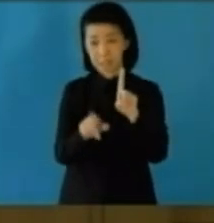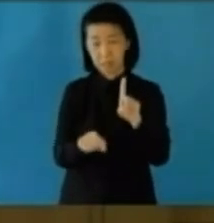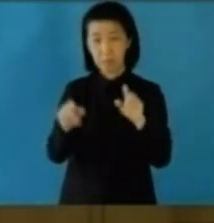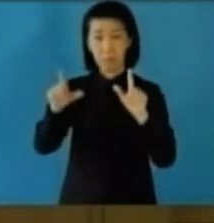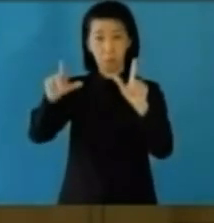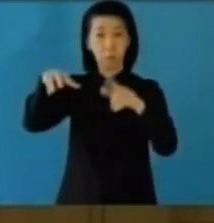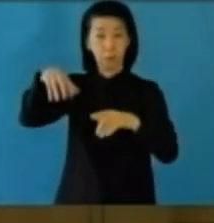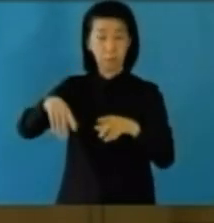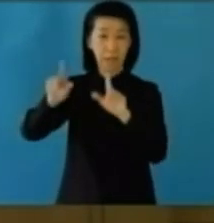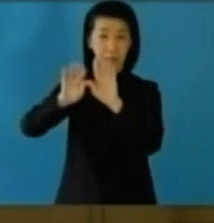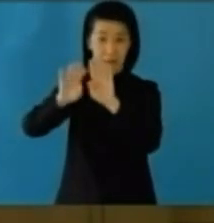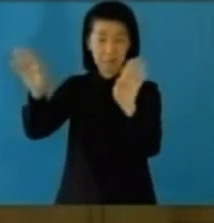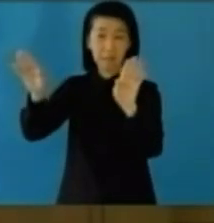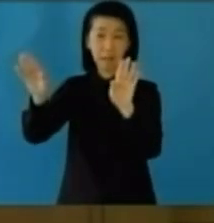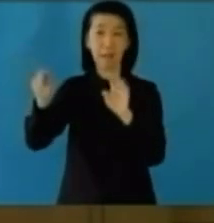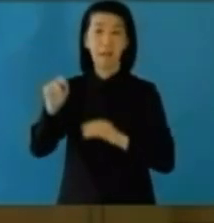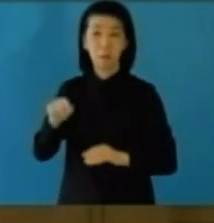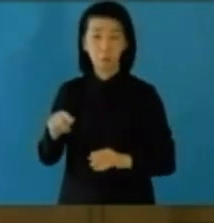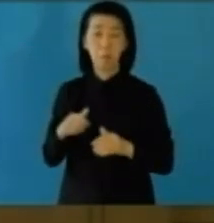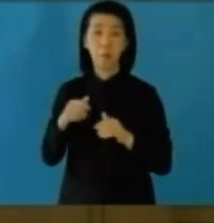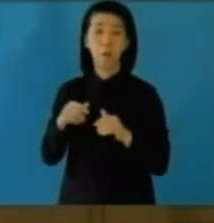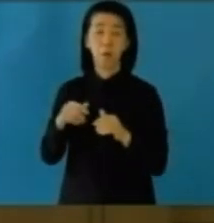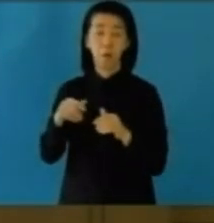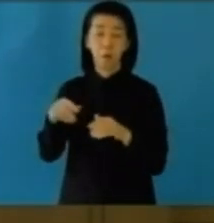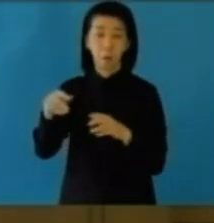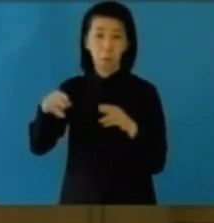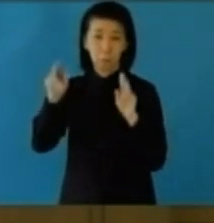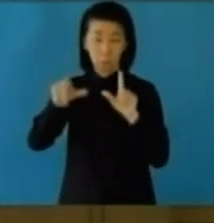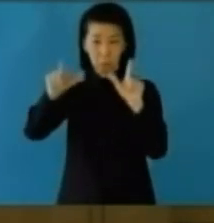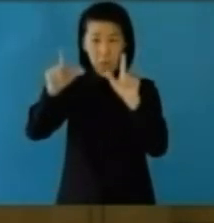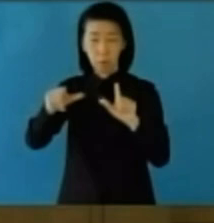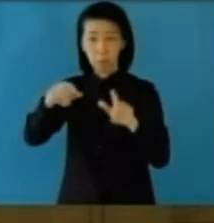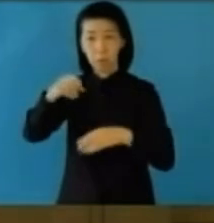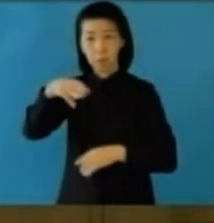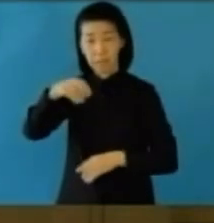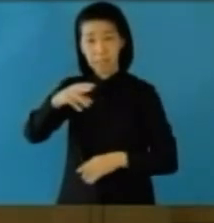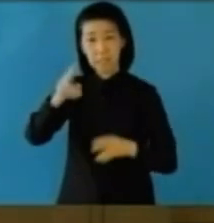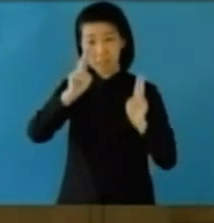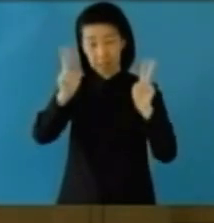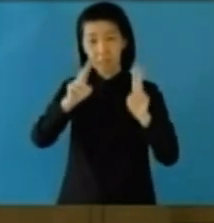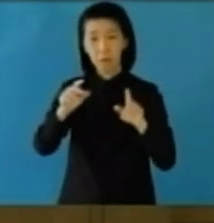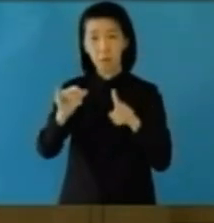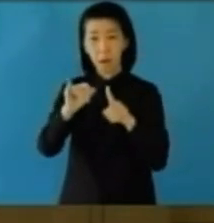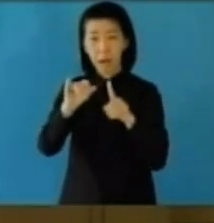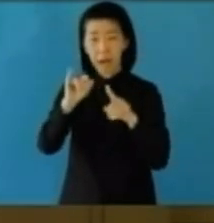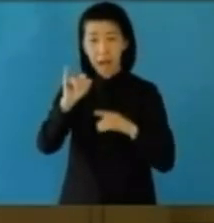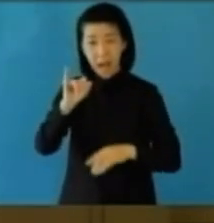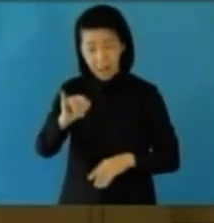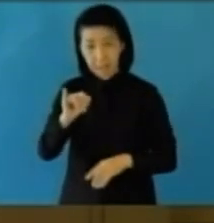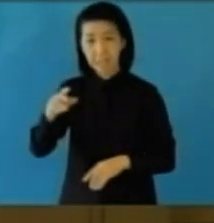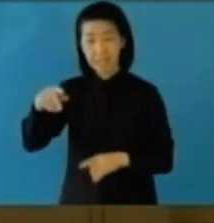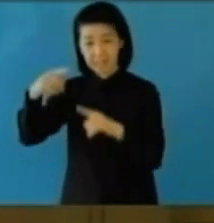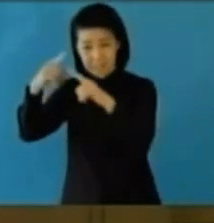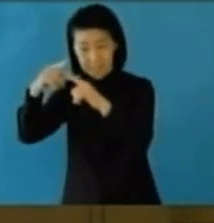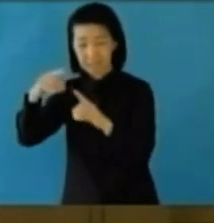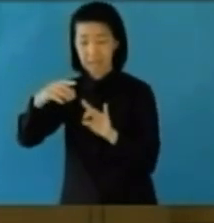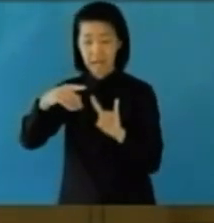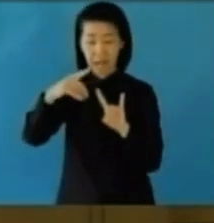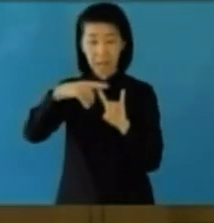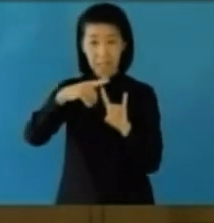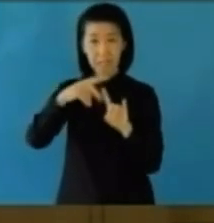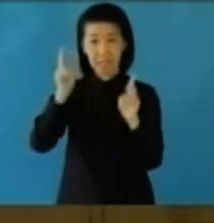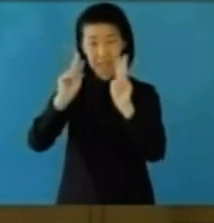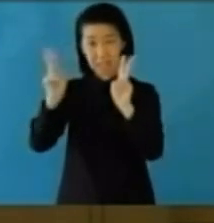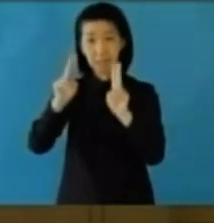定の同講和会においても、首都圏の電子関連企業や IT 関連企業など100社程度を招聘し、積極的なトップセール